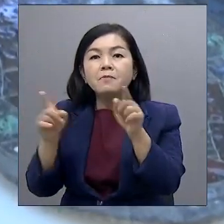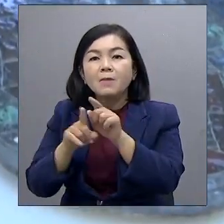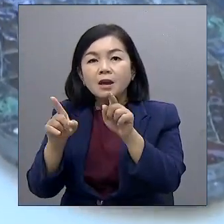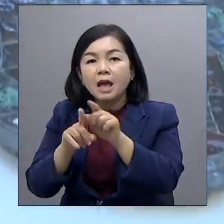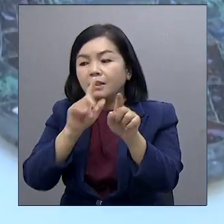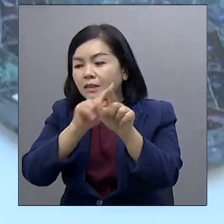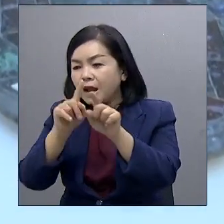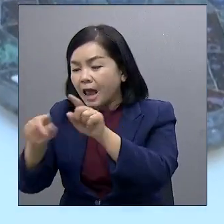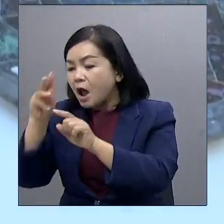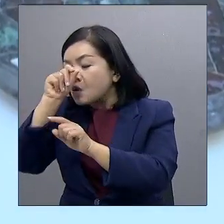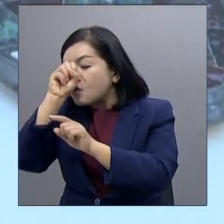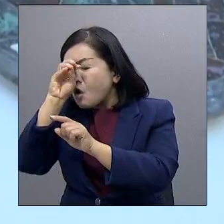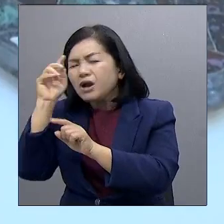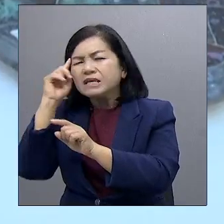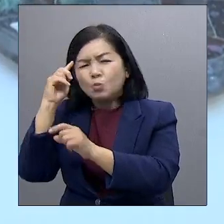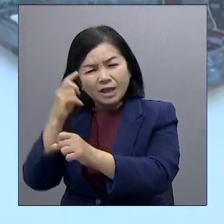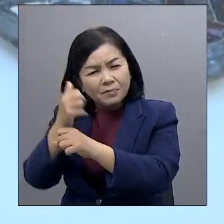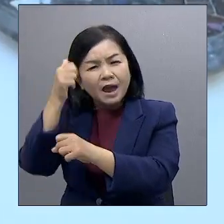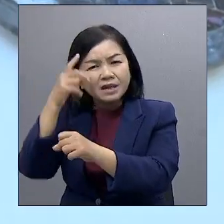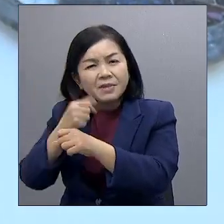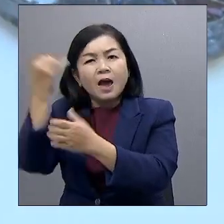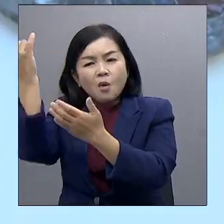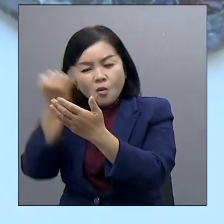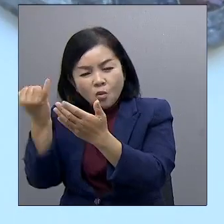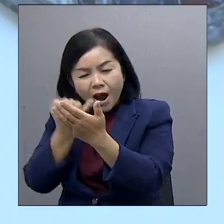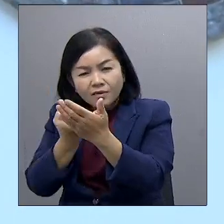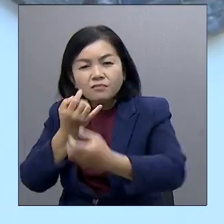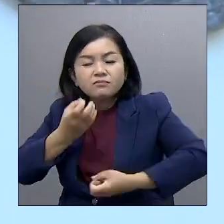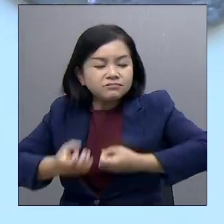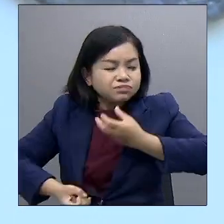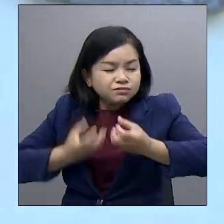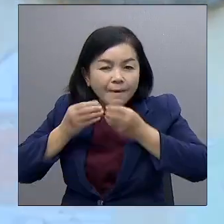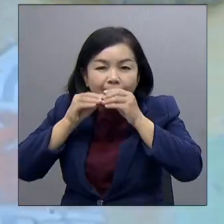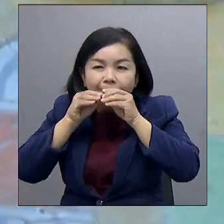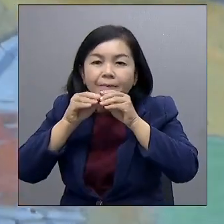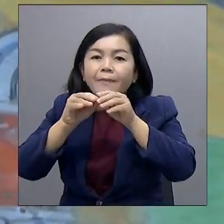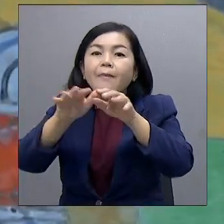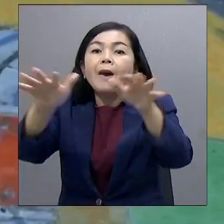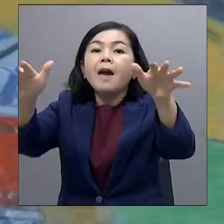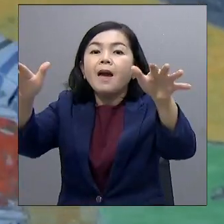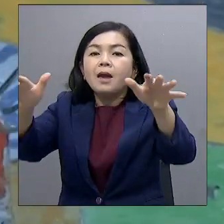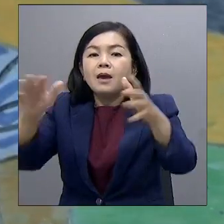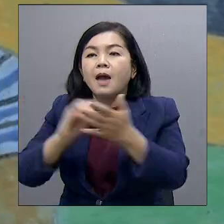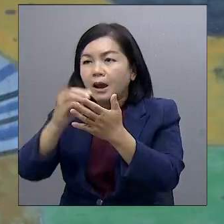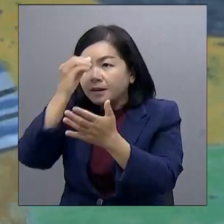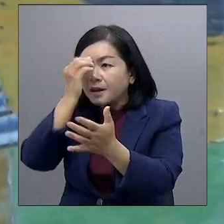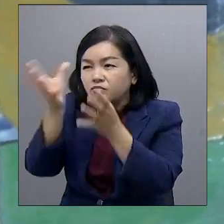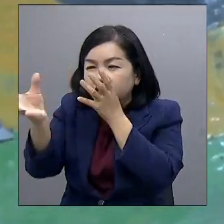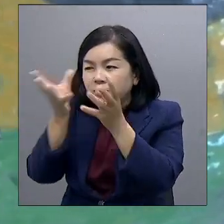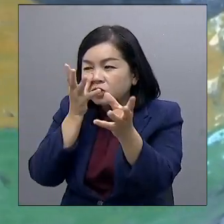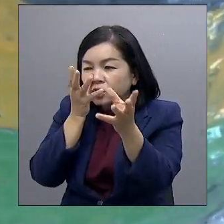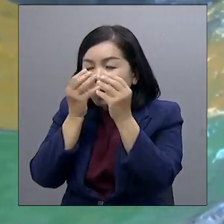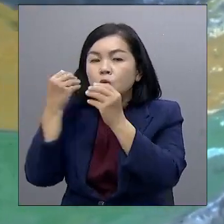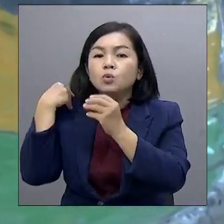ลองทุกอย่างที่ท่านคิดว่าน่าจะทำได้เพื่อเอาความรู้เหล่านั้นน่ะเอ่อส่งต่อให้กับลูกศิษย์เพราะงั้นคิดว่าการจัด